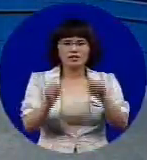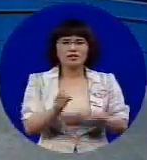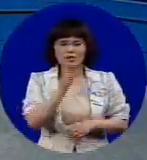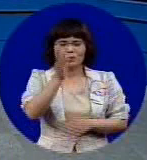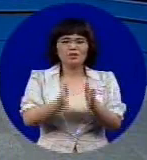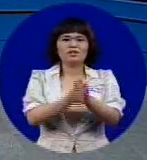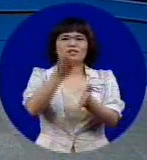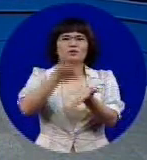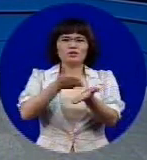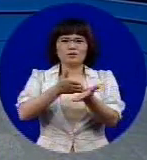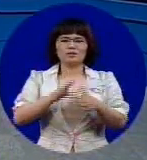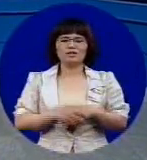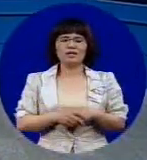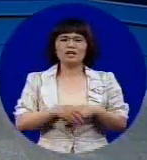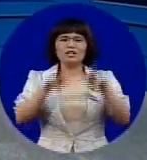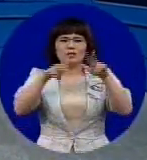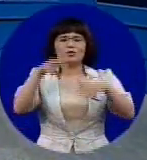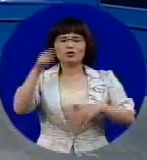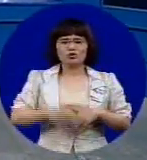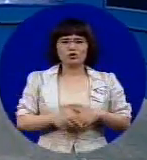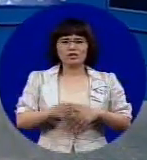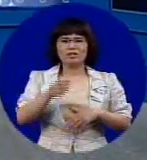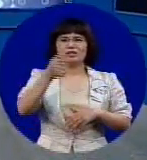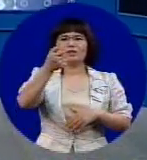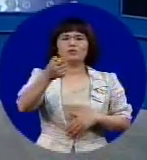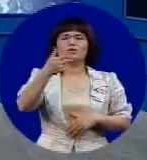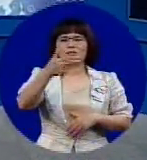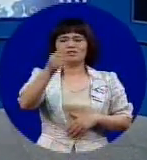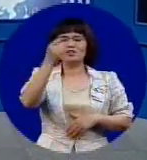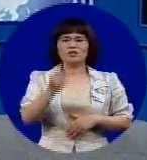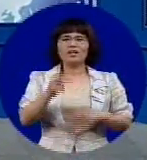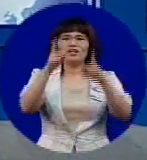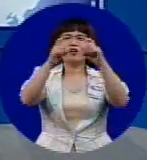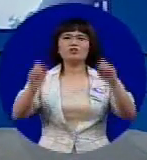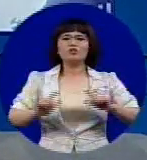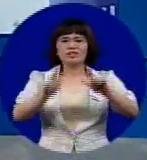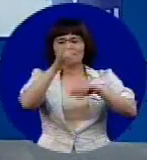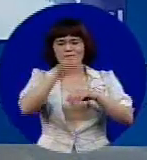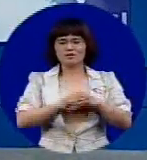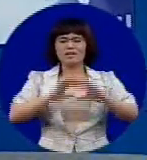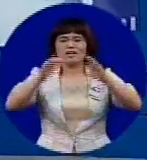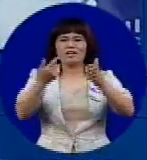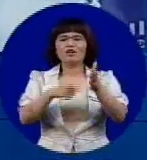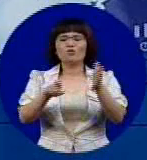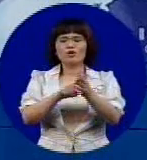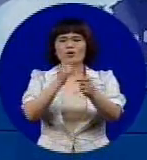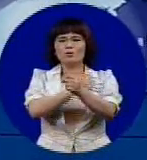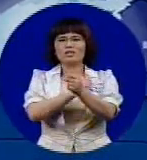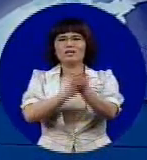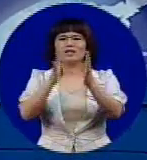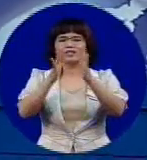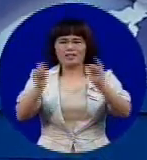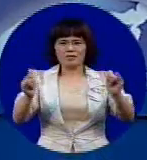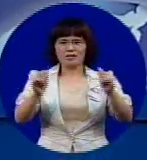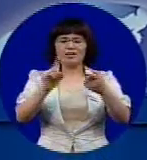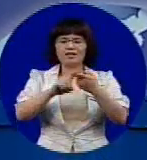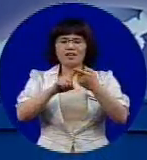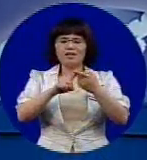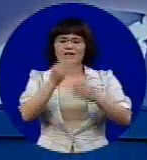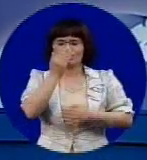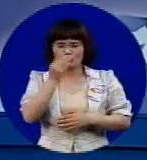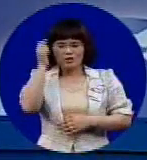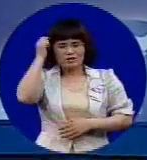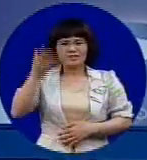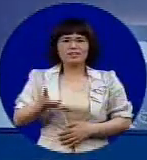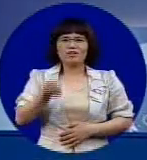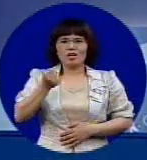여러분 안녕하십니까? 용인시정 뉴스입니다. 이번 주에는 제57회 현충일이 있죠. 나라를 위해 헌신하신 선열들의